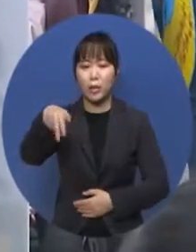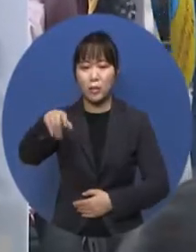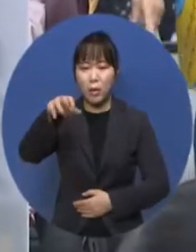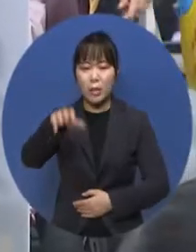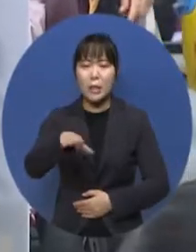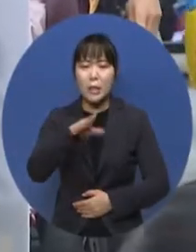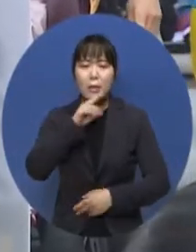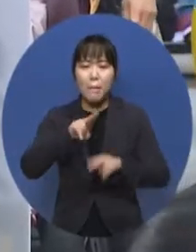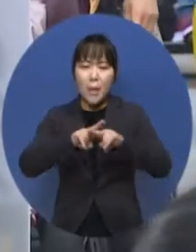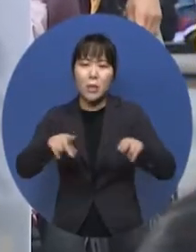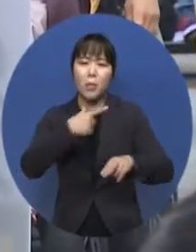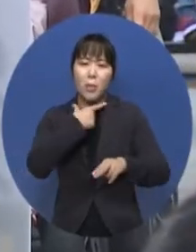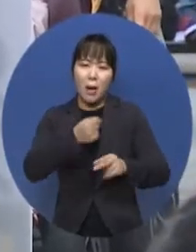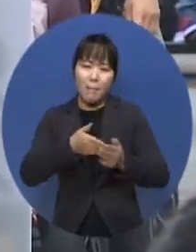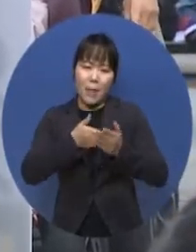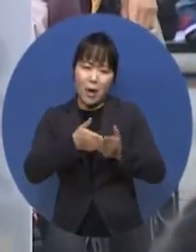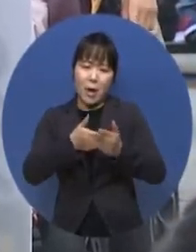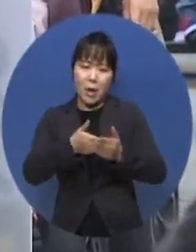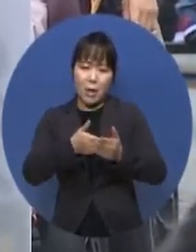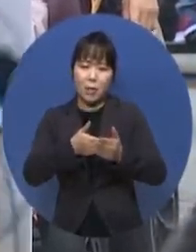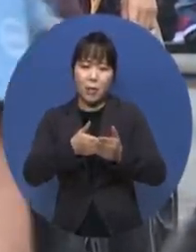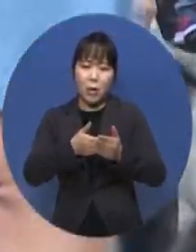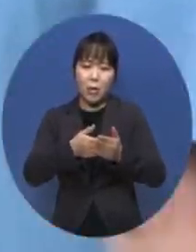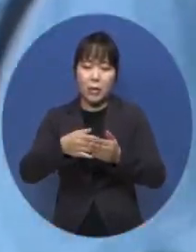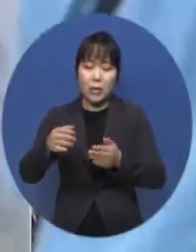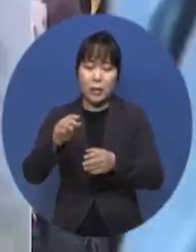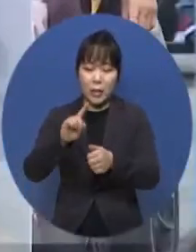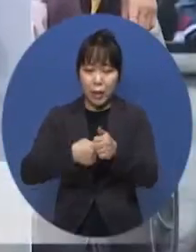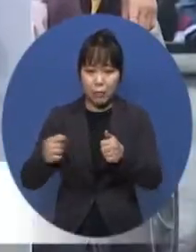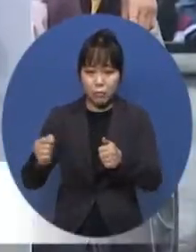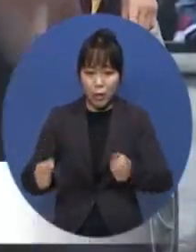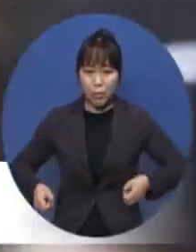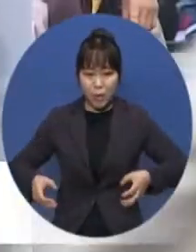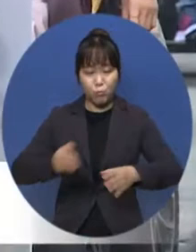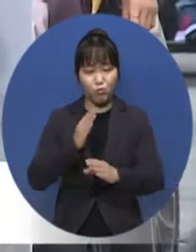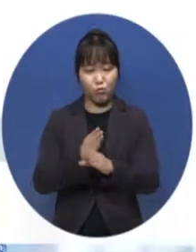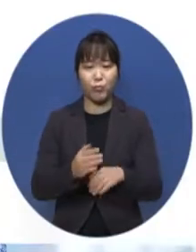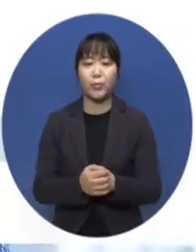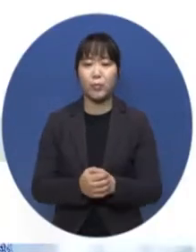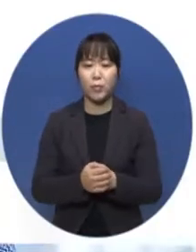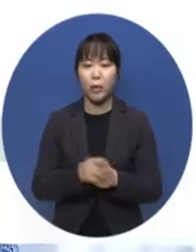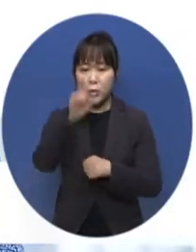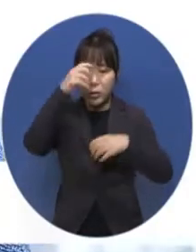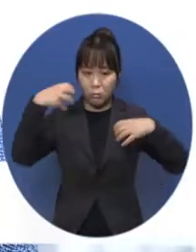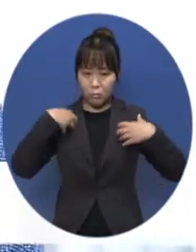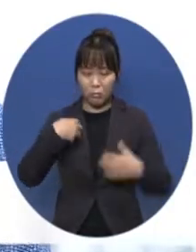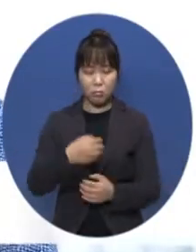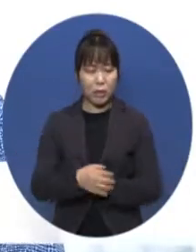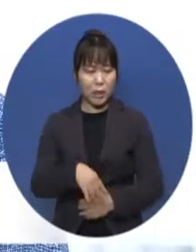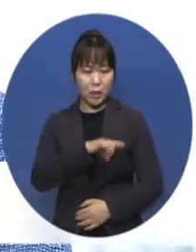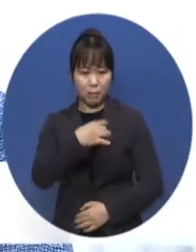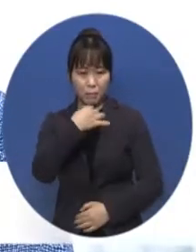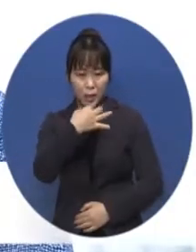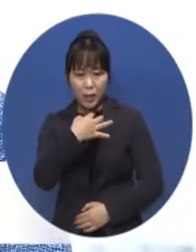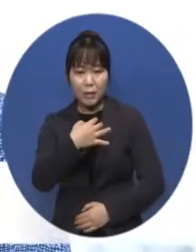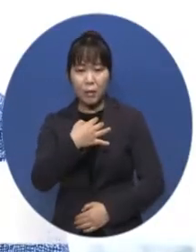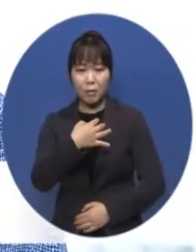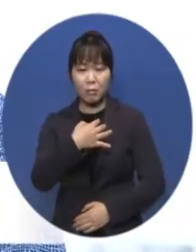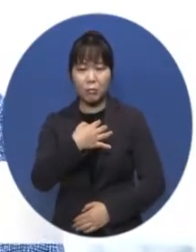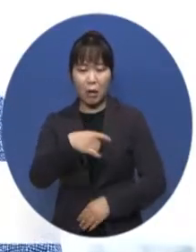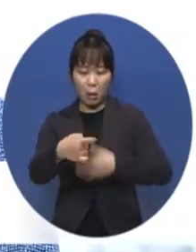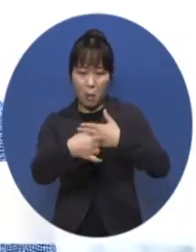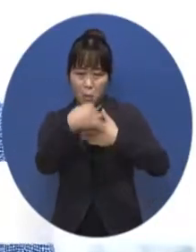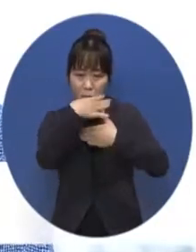폐지를 외치며 전동 행진에 나섰습니다. 정부에서는 이름뿐인 허울뿐인 장애